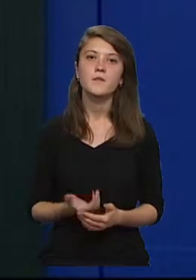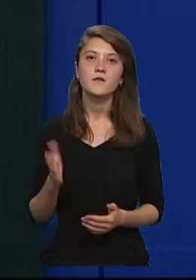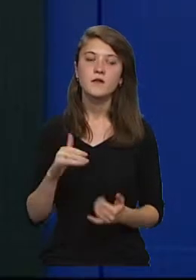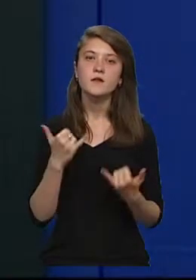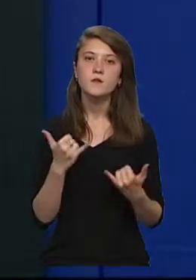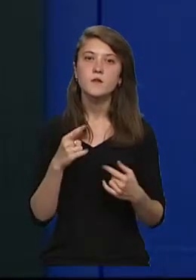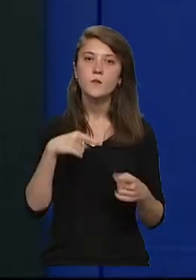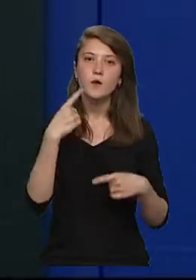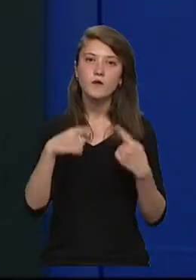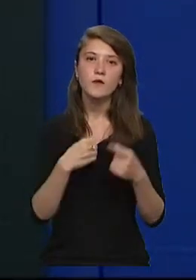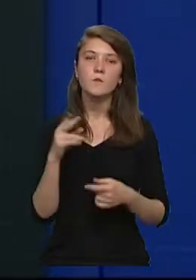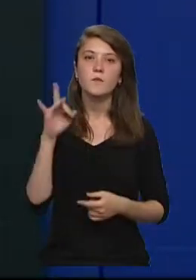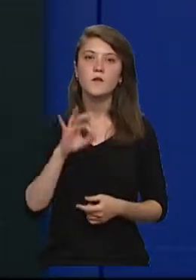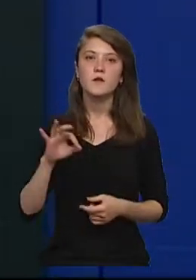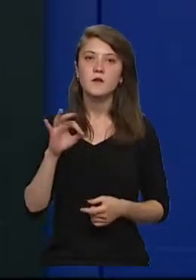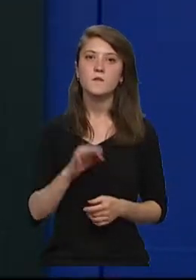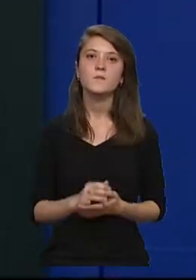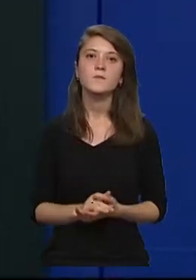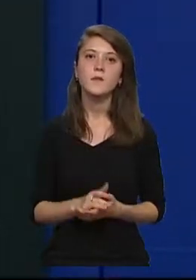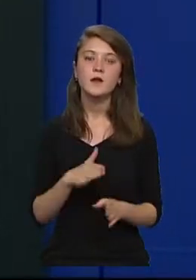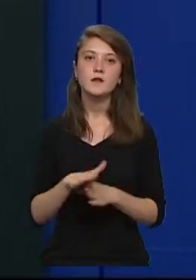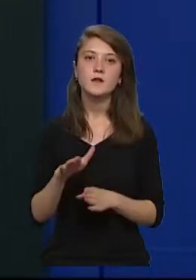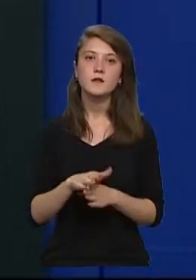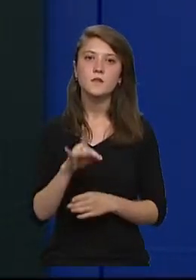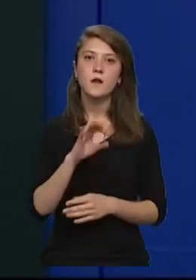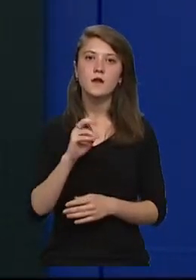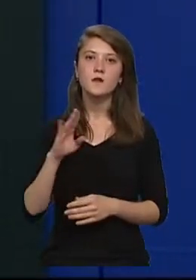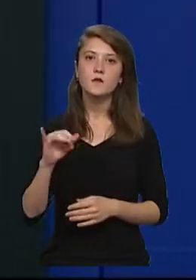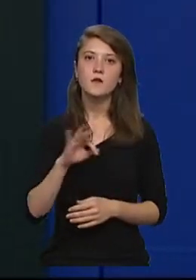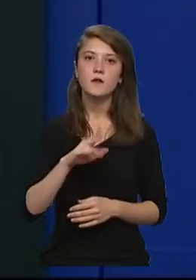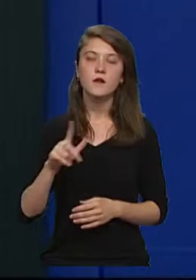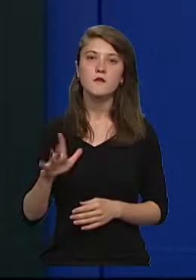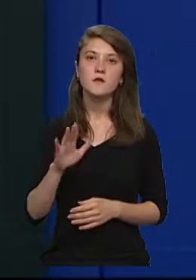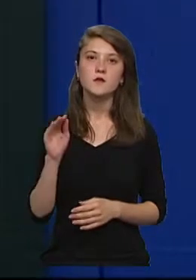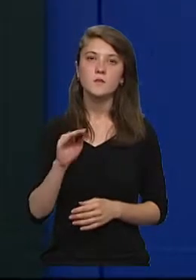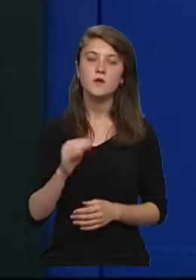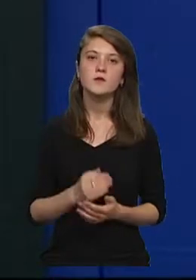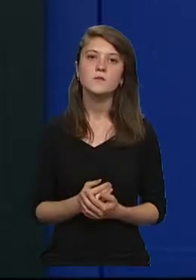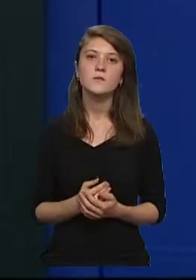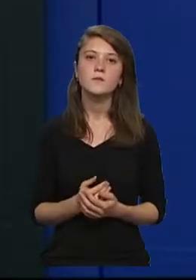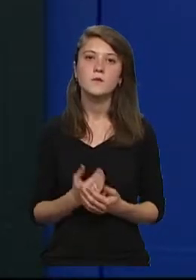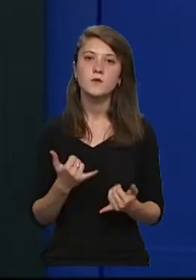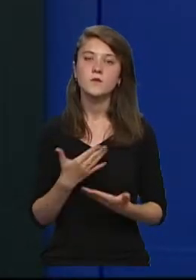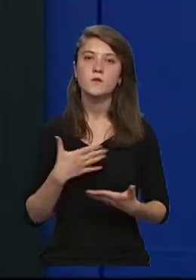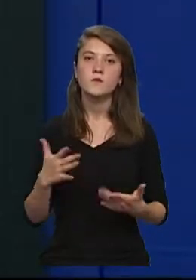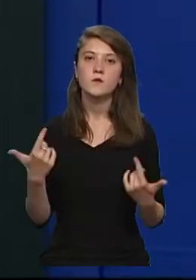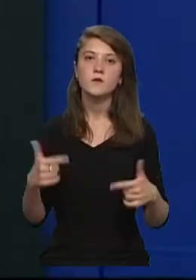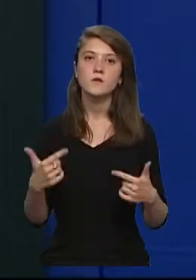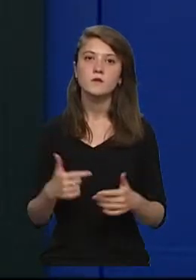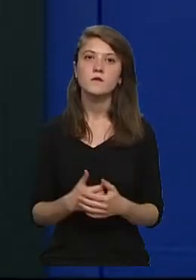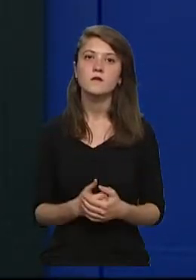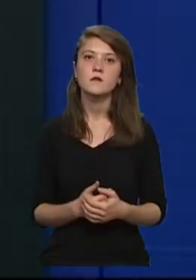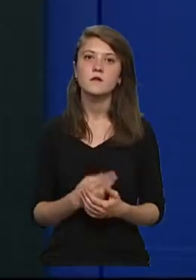сьогодні поговоримо про реалізацію проєктів на рівні ОТГ Житомирщини. І в гостях у нас сьогодні